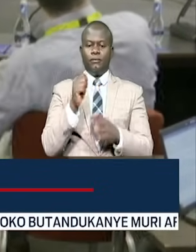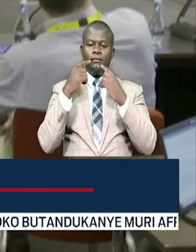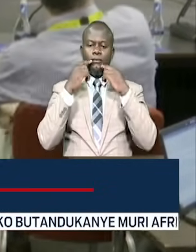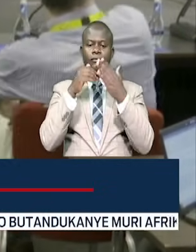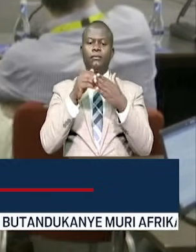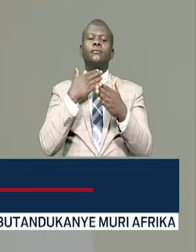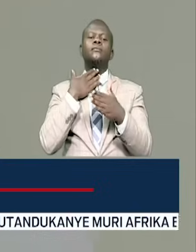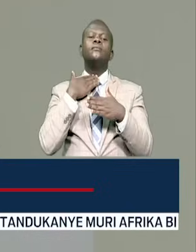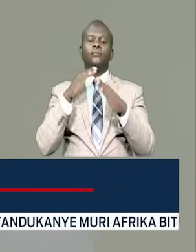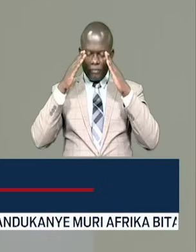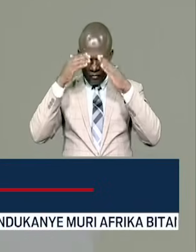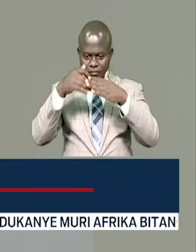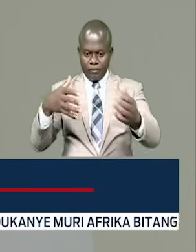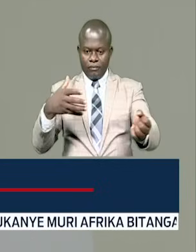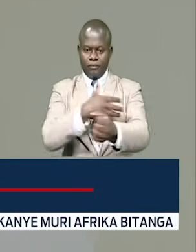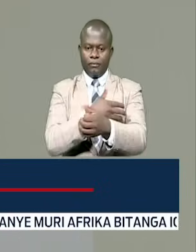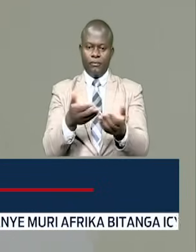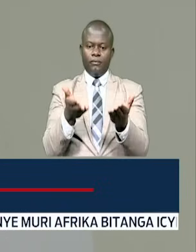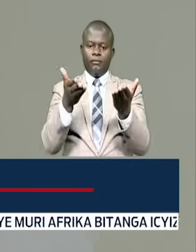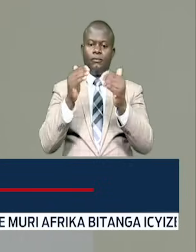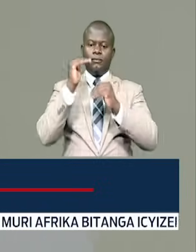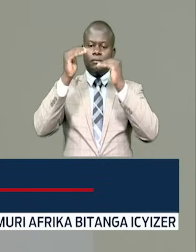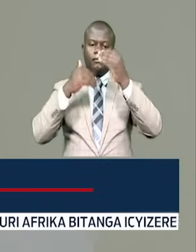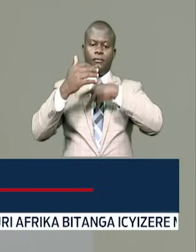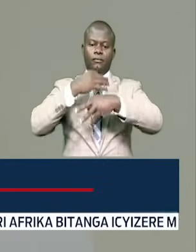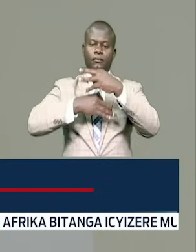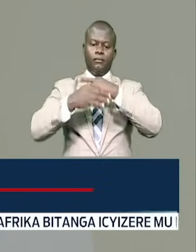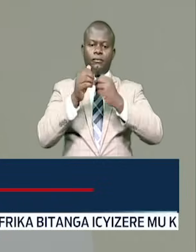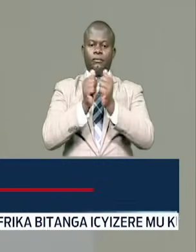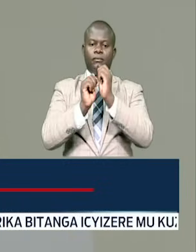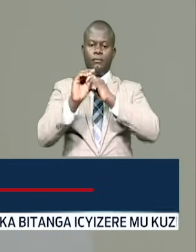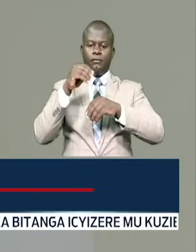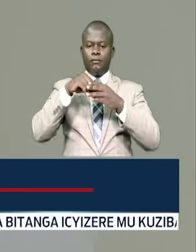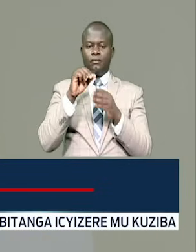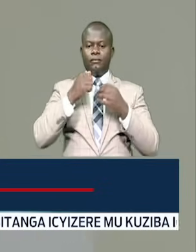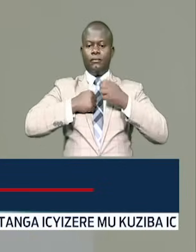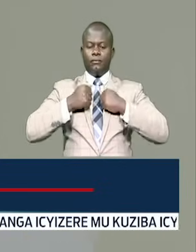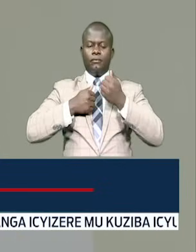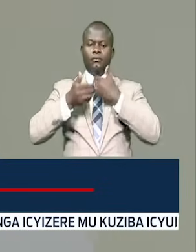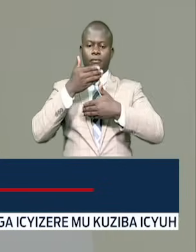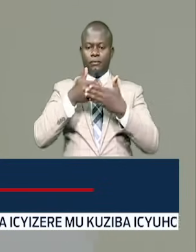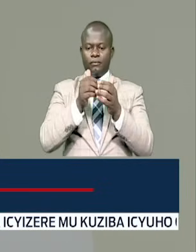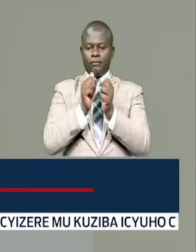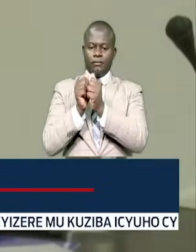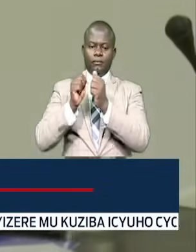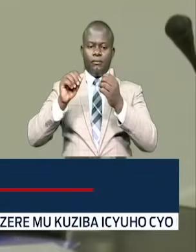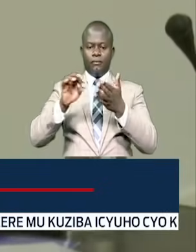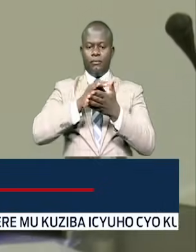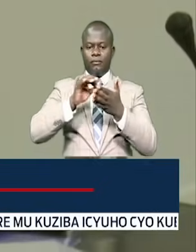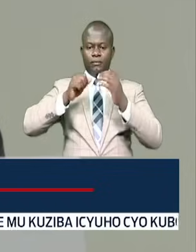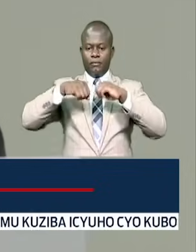ko hashyirwa imbaraga mu kuzamura urwego rw'inganda n'ubucuruzi hano mu Rwanda mu biganiro bagiranye ndetse n'amasezerano